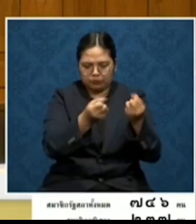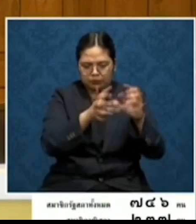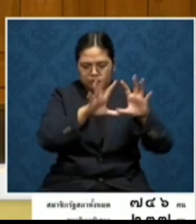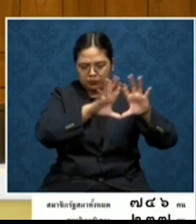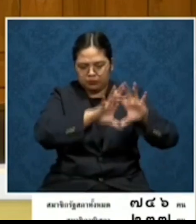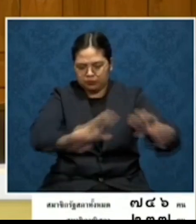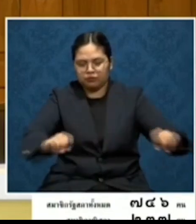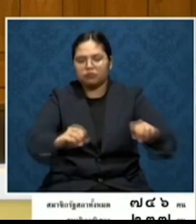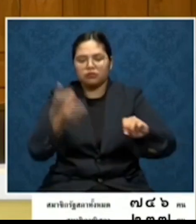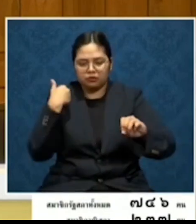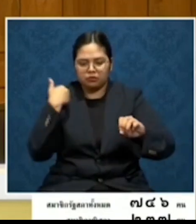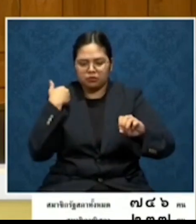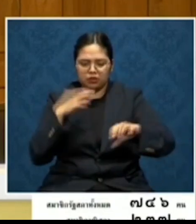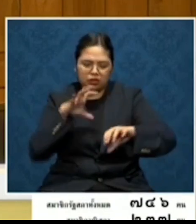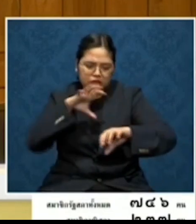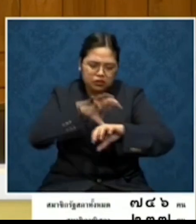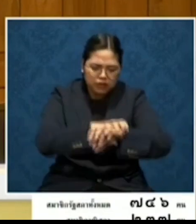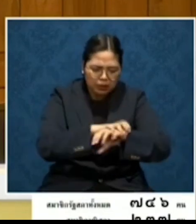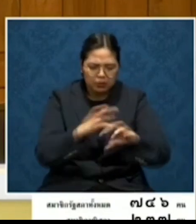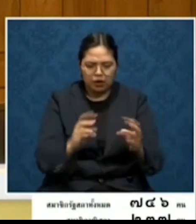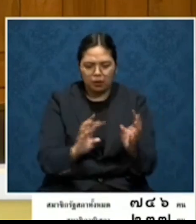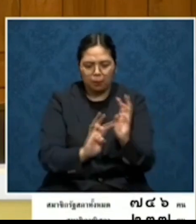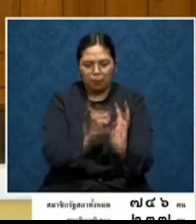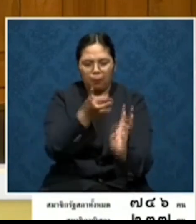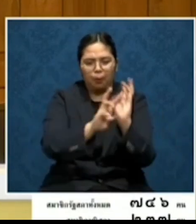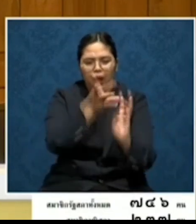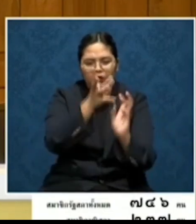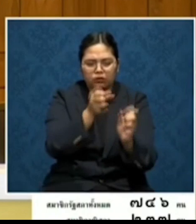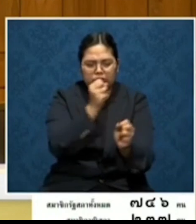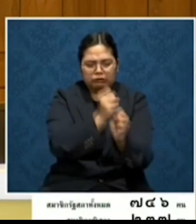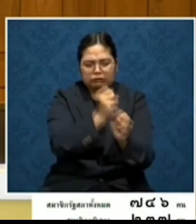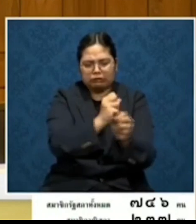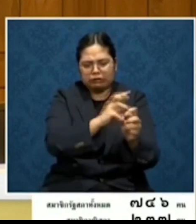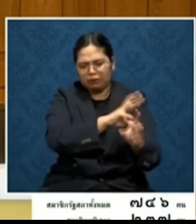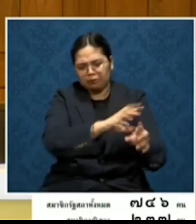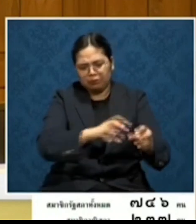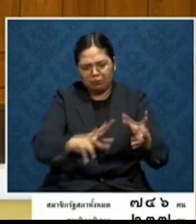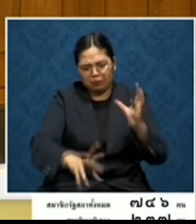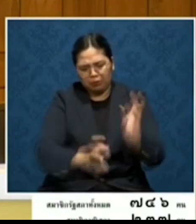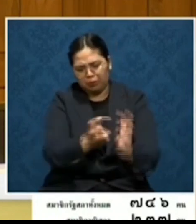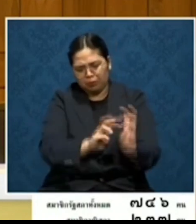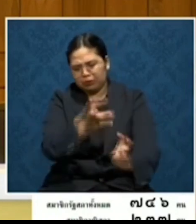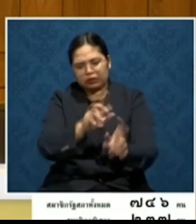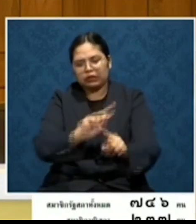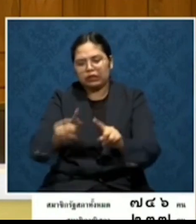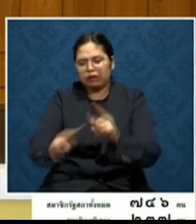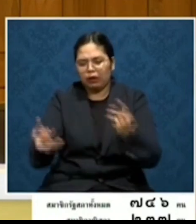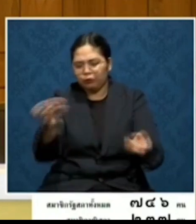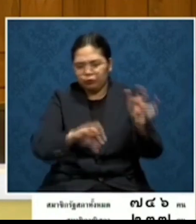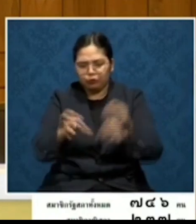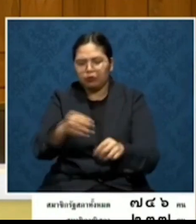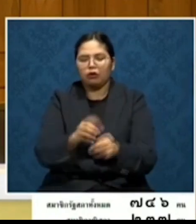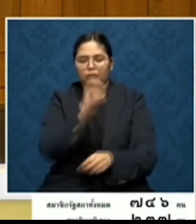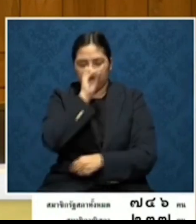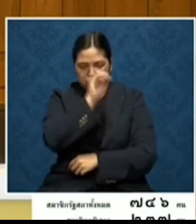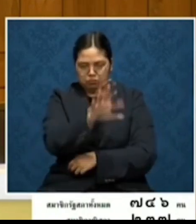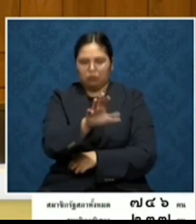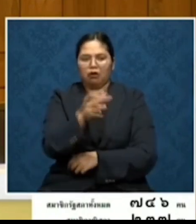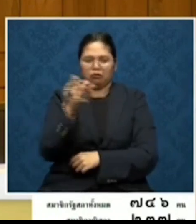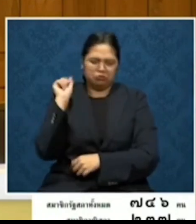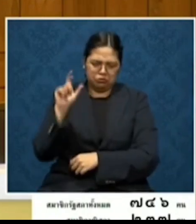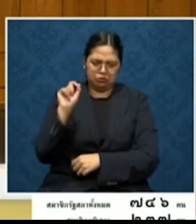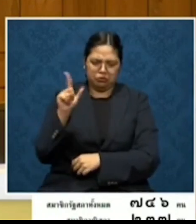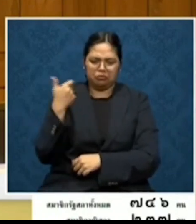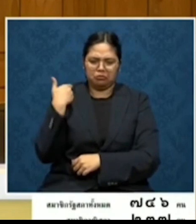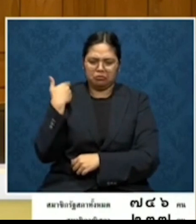มีขบวลการในการที่จะเผาหรอทำลายช้ไปกวาที่ขนาธรรมงานเบองต้นได้แ้ใหส décidéอาจจะ